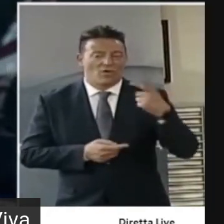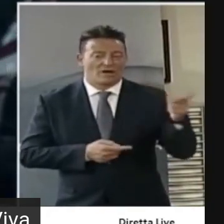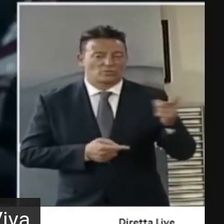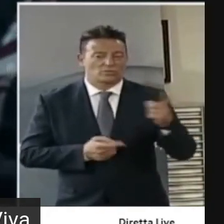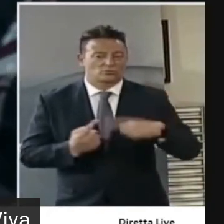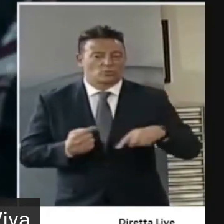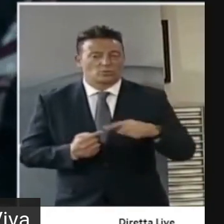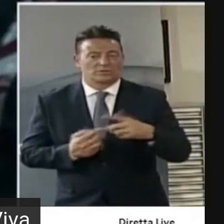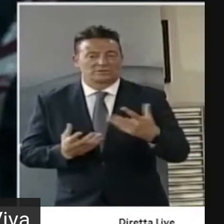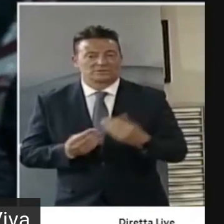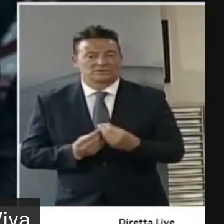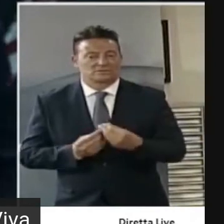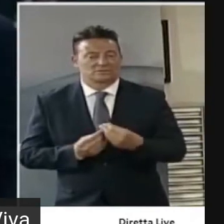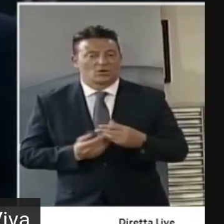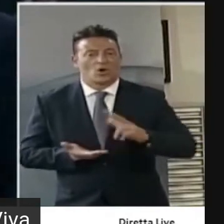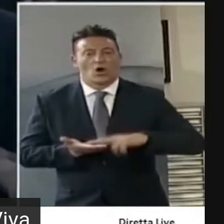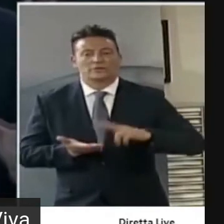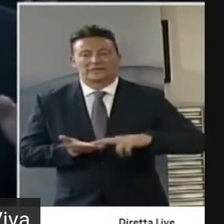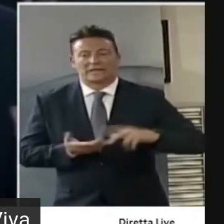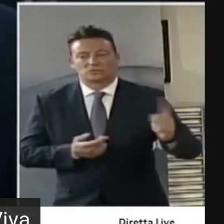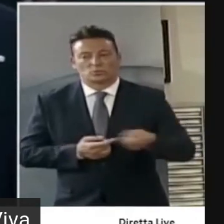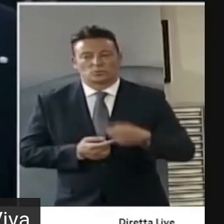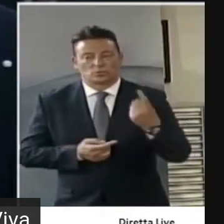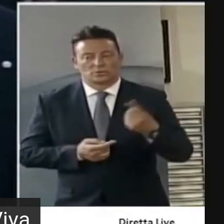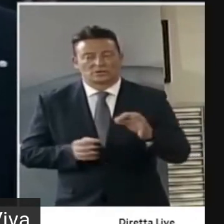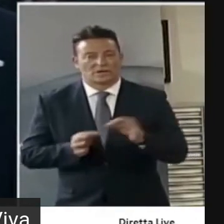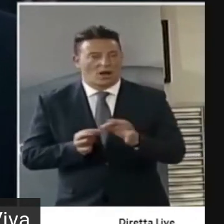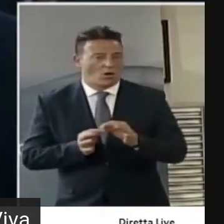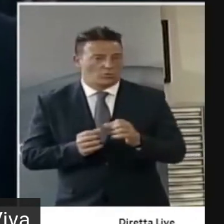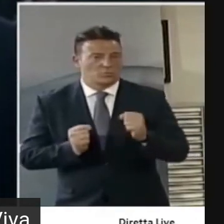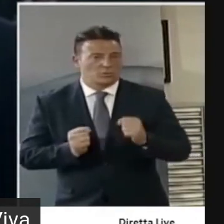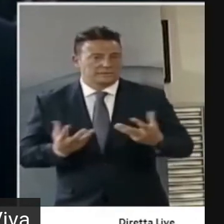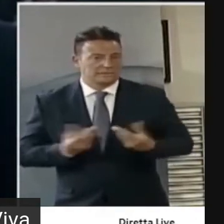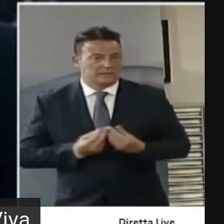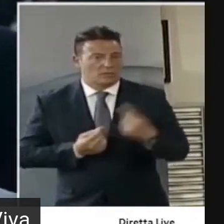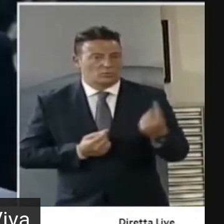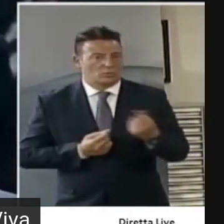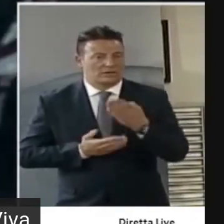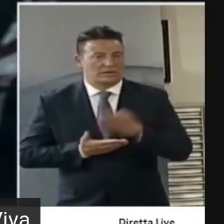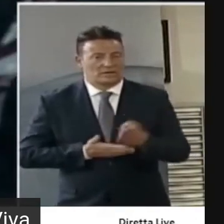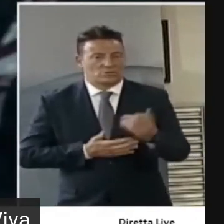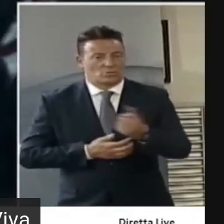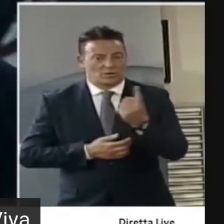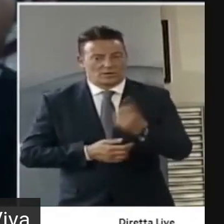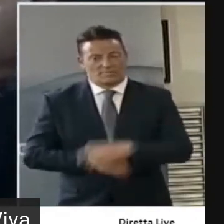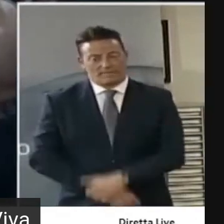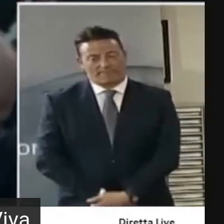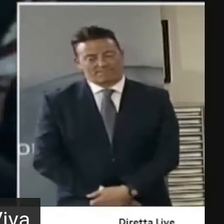Giunta, con il consenso spero di tutti, di andare tutti insieme in un'unica direzione.